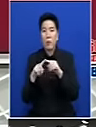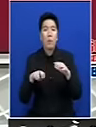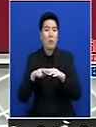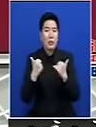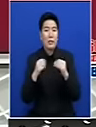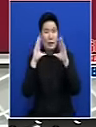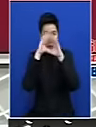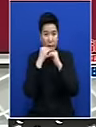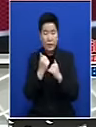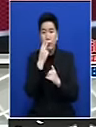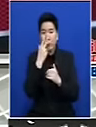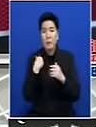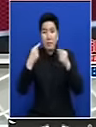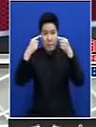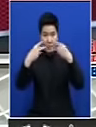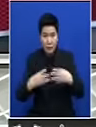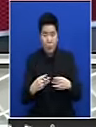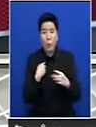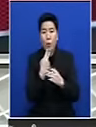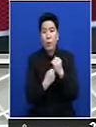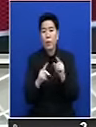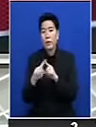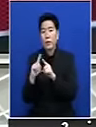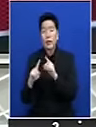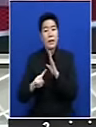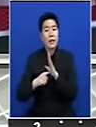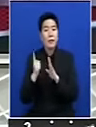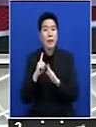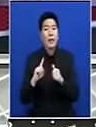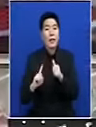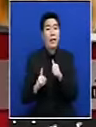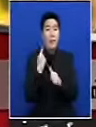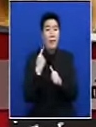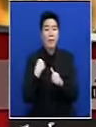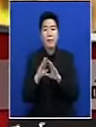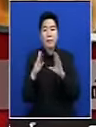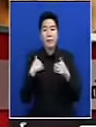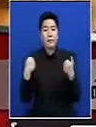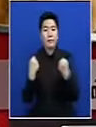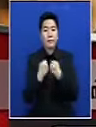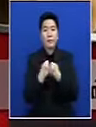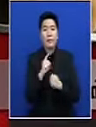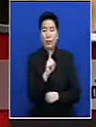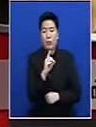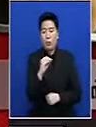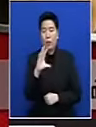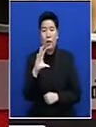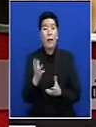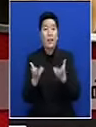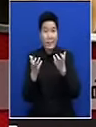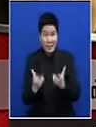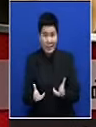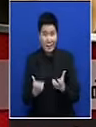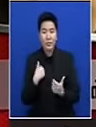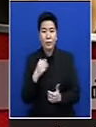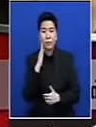ในสุดสัปดาห์นี้เดี๋ยวไปดูโปรแกรมการแข่งขันมวยคู่อื่นกันบ้างนะครับเริ่มกันที่คู่แรกครับเปิดหัวนำรายการ105ปอนด์กันเลยนะฮะสำ